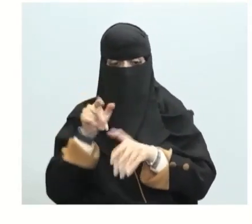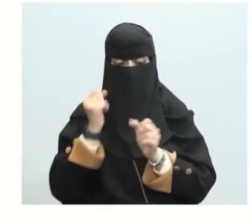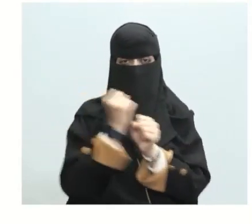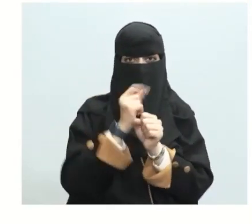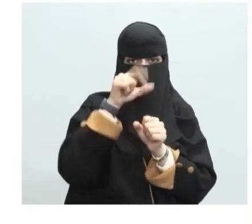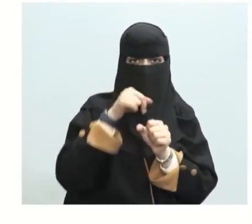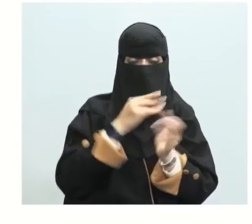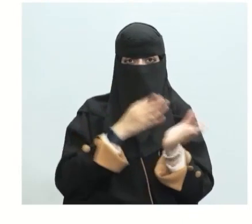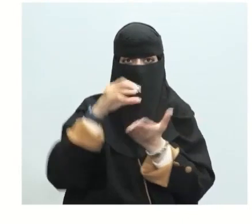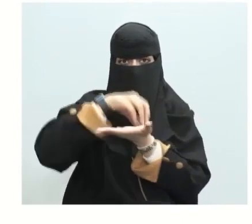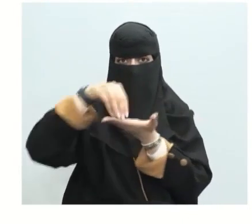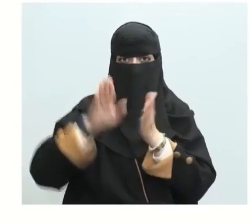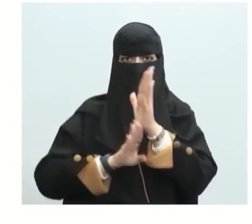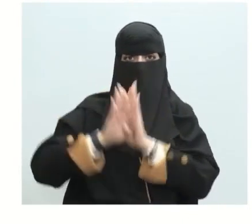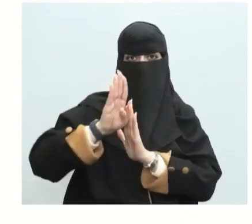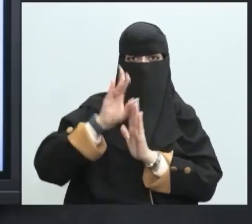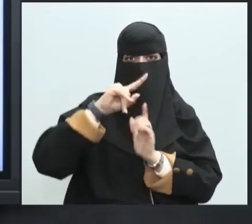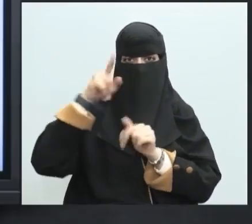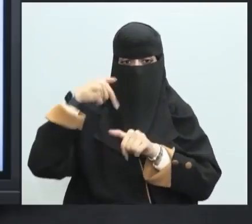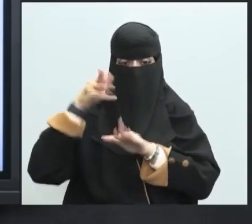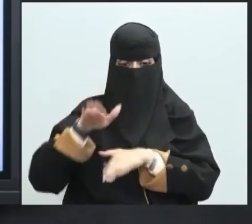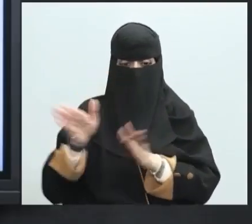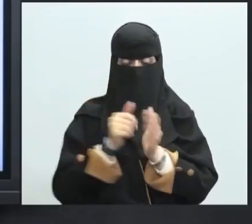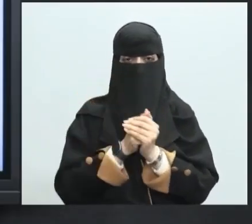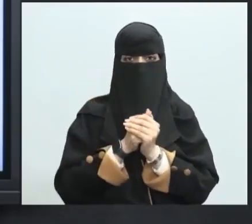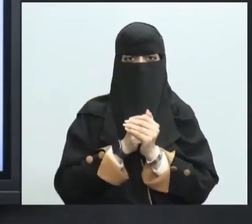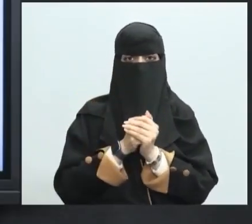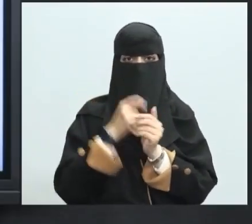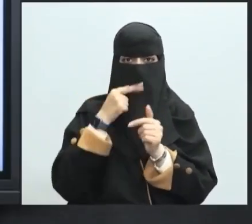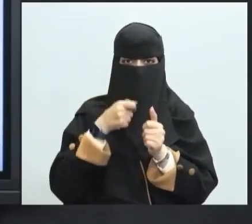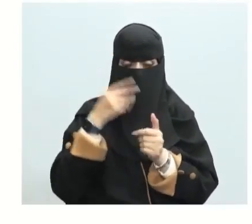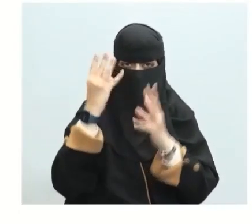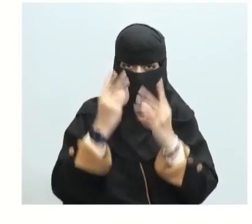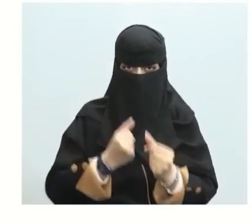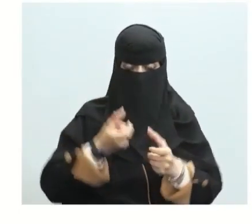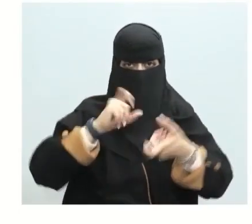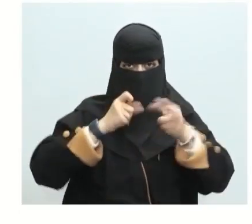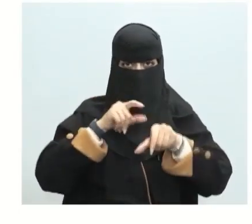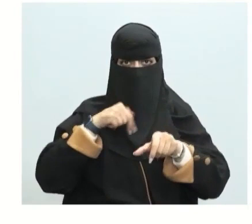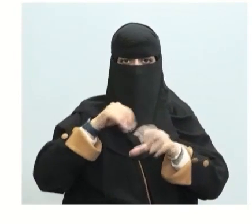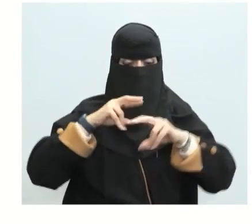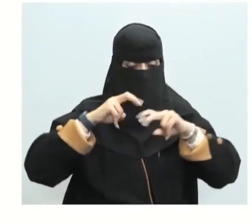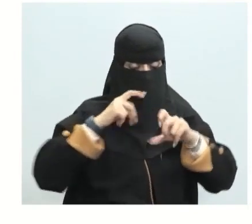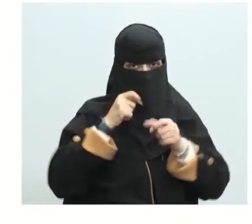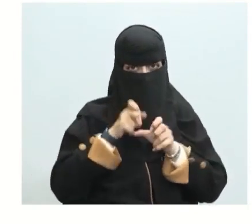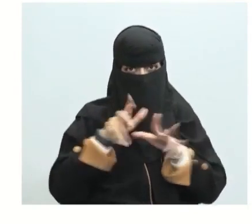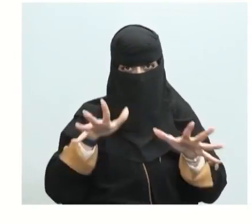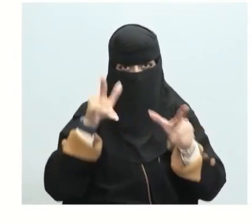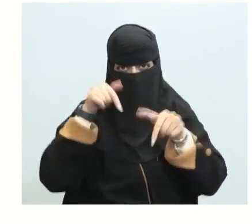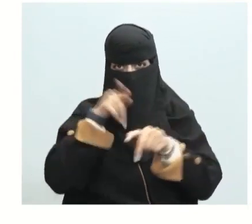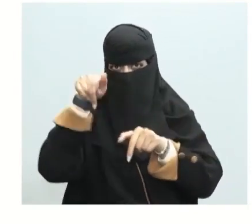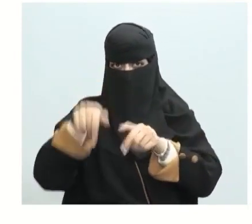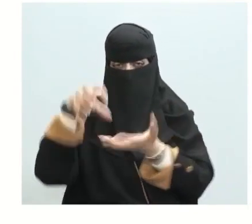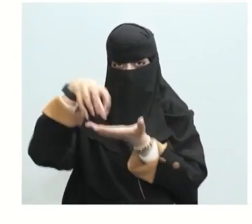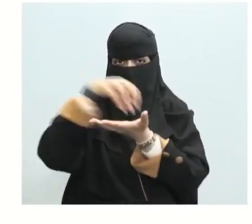العلمي للدول المتقدمه في تطورهم العلمي وايضا عدد التجارب والابحاث المنشوره لتلك